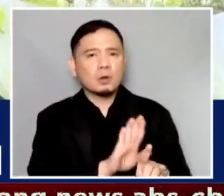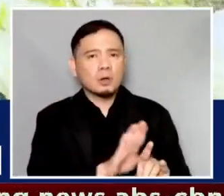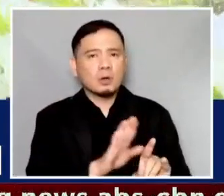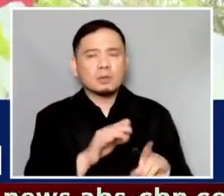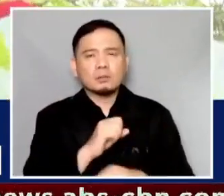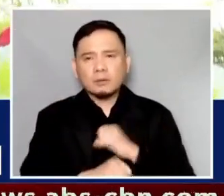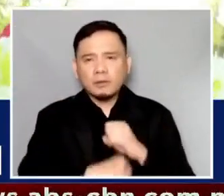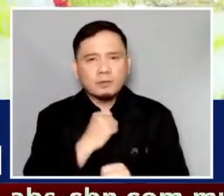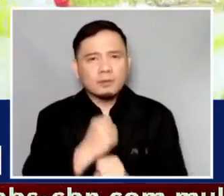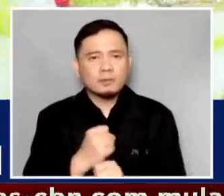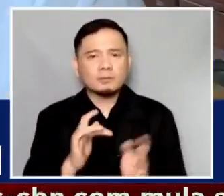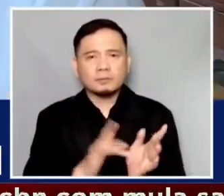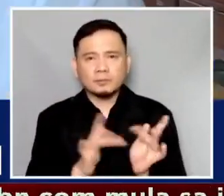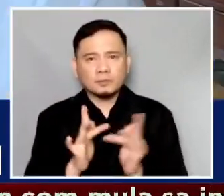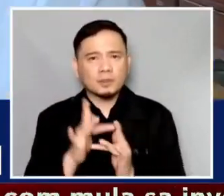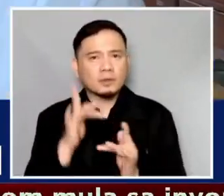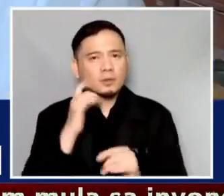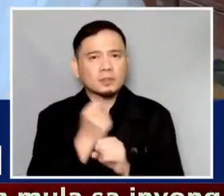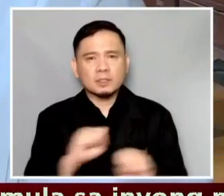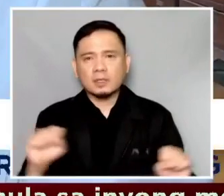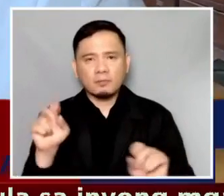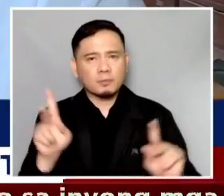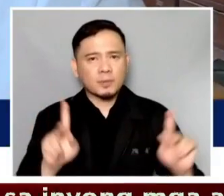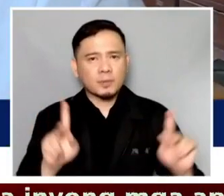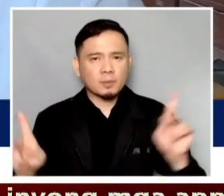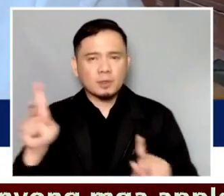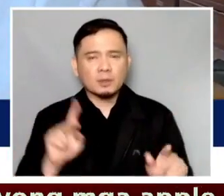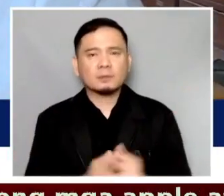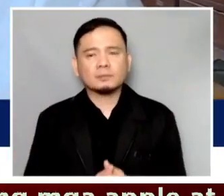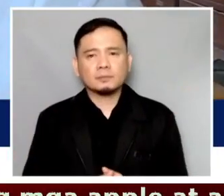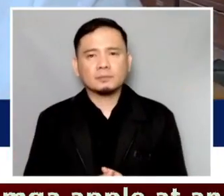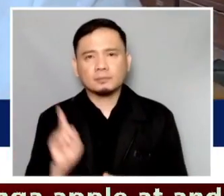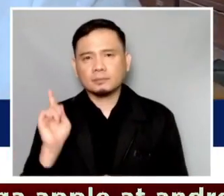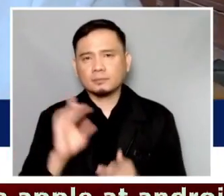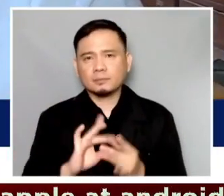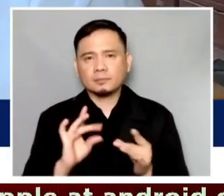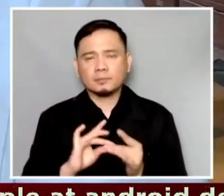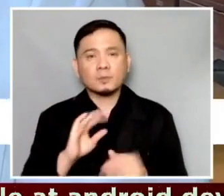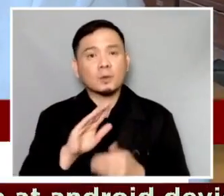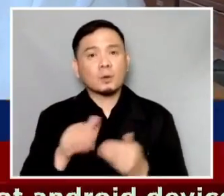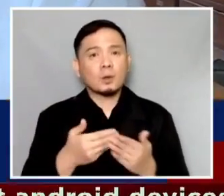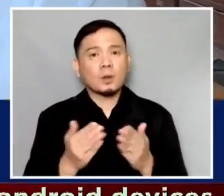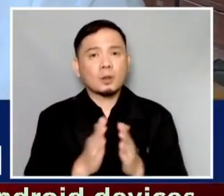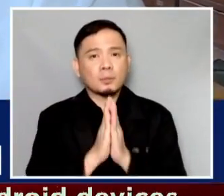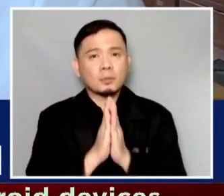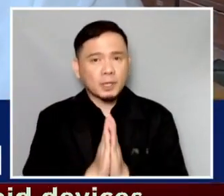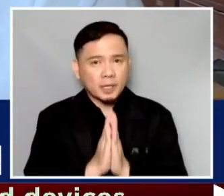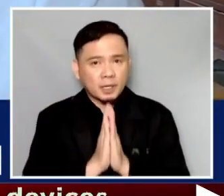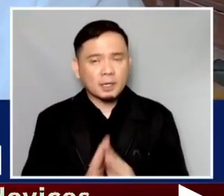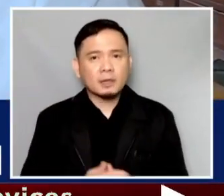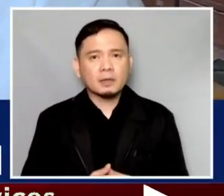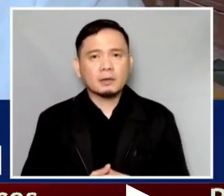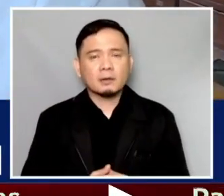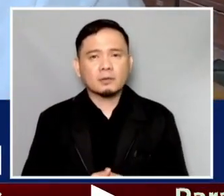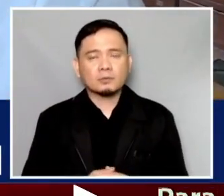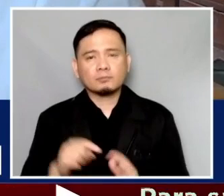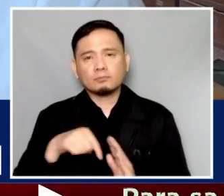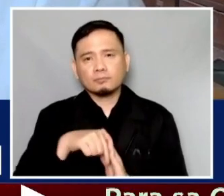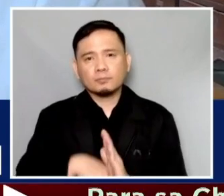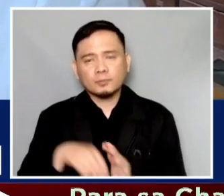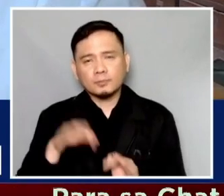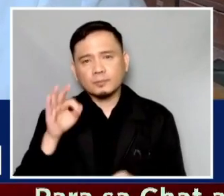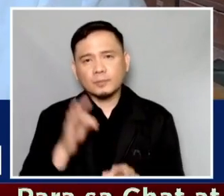sa kaligtasan ng tao. Manalangin po tayo na tayo pong lahat ay lumalim ang pananampalataya. At